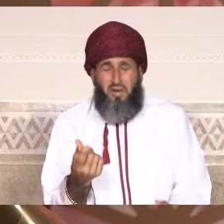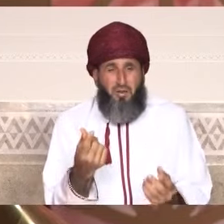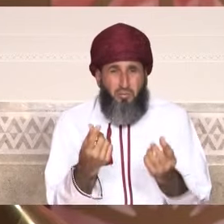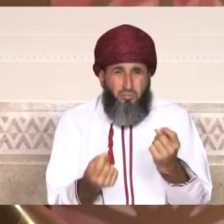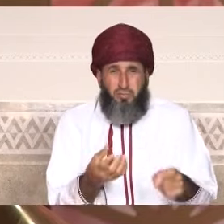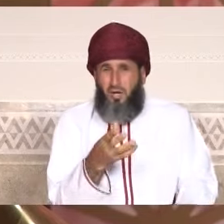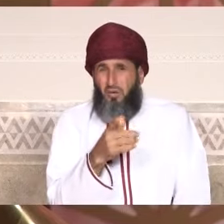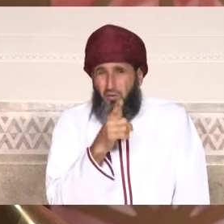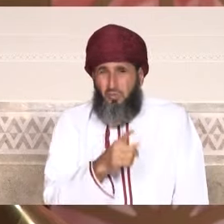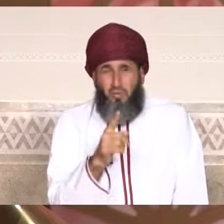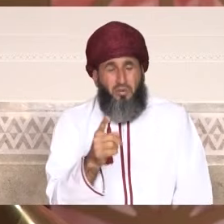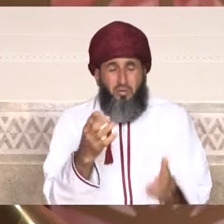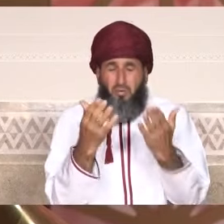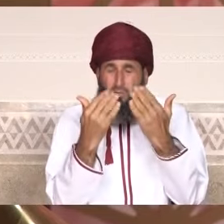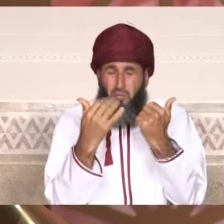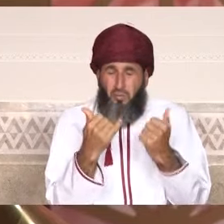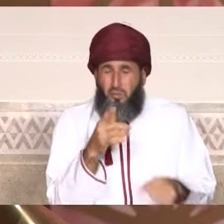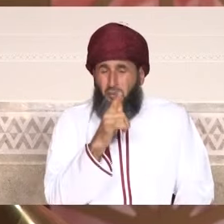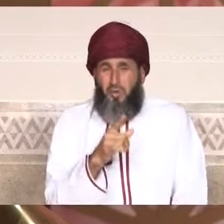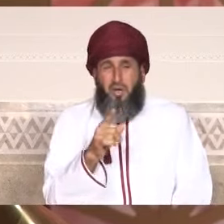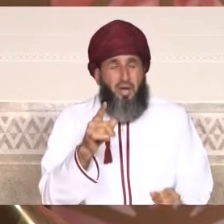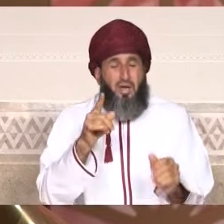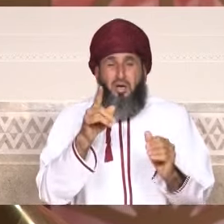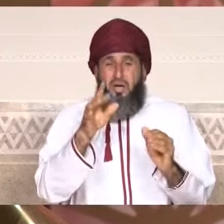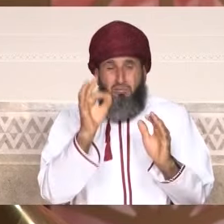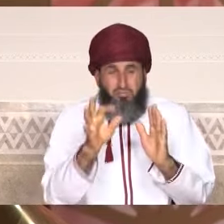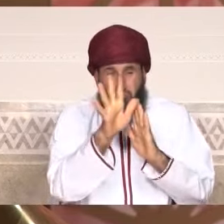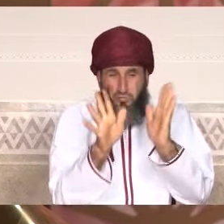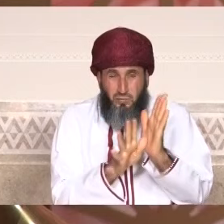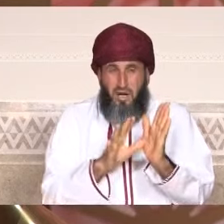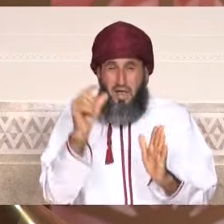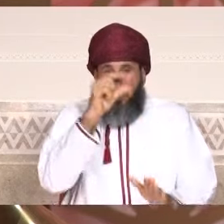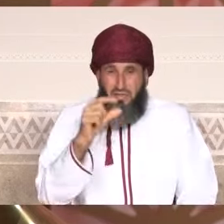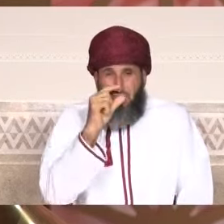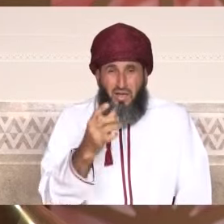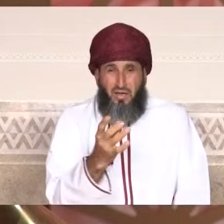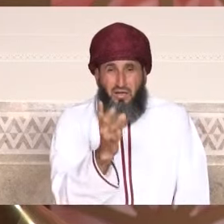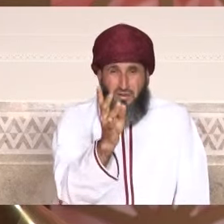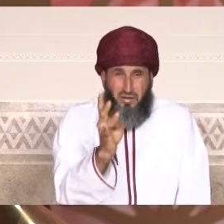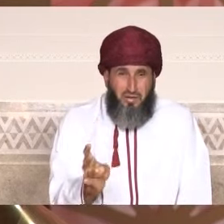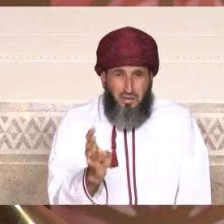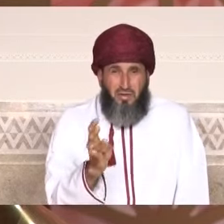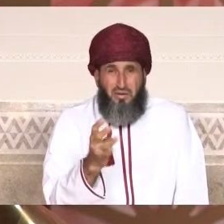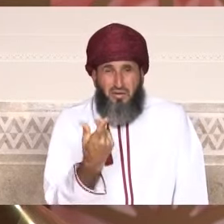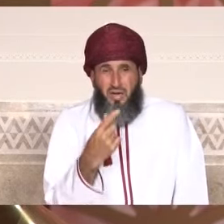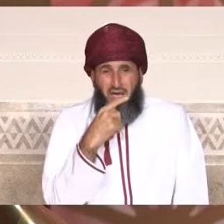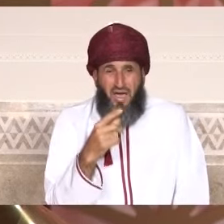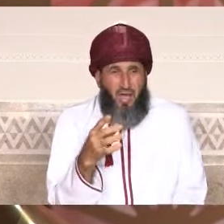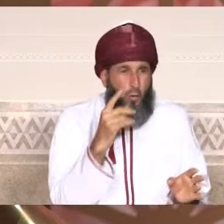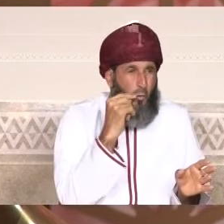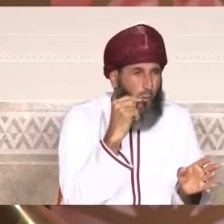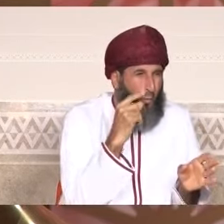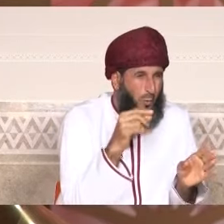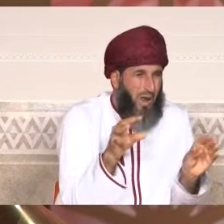وأصبحوا يبيحون ما لا تقره شرائع رب العالمين من زواج الشاذين،